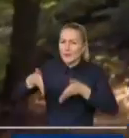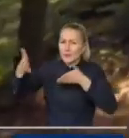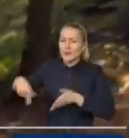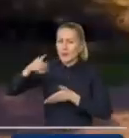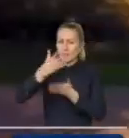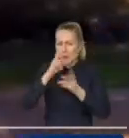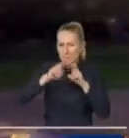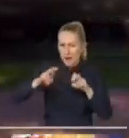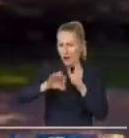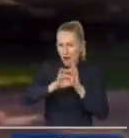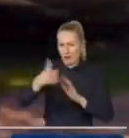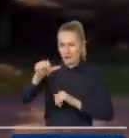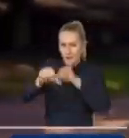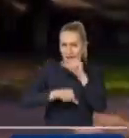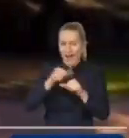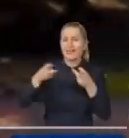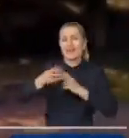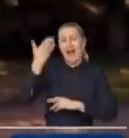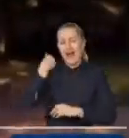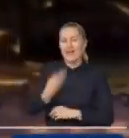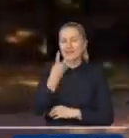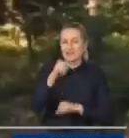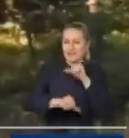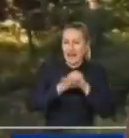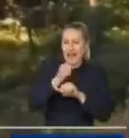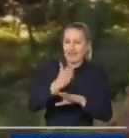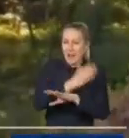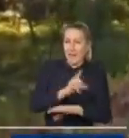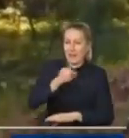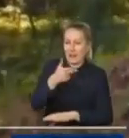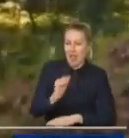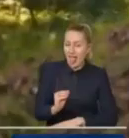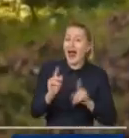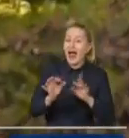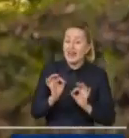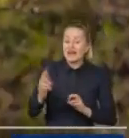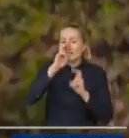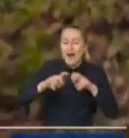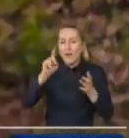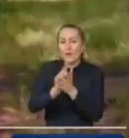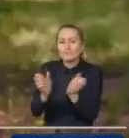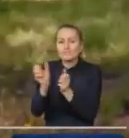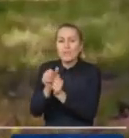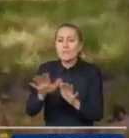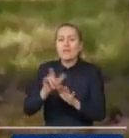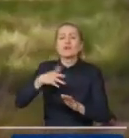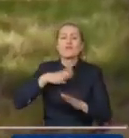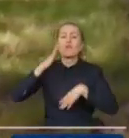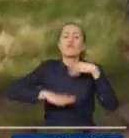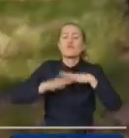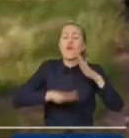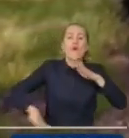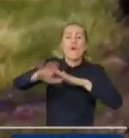od ponad 100 lat. Szacuje się, że powstały w 4 tysiącleciu przed naszą erą. Teraz archeologom udało się wskazać miejsca, w których mieszkali budowniczowie